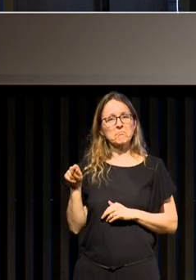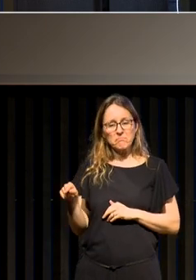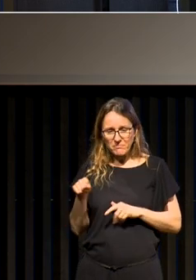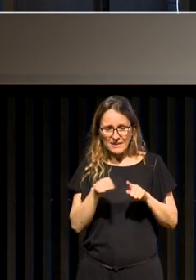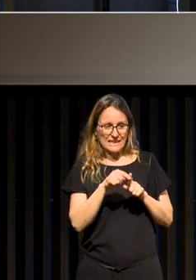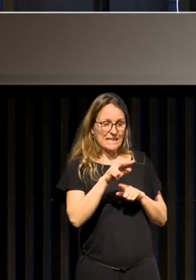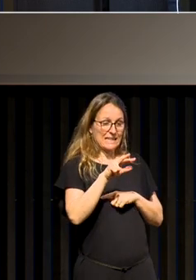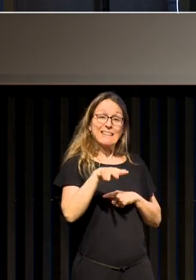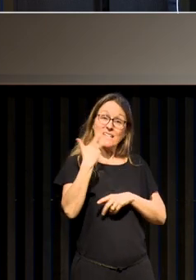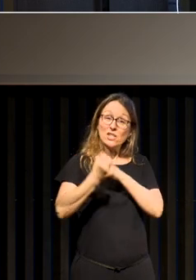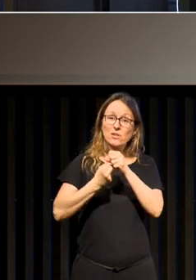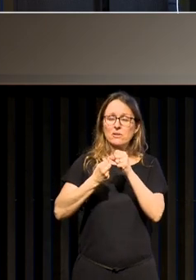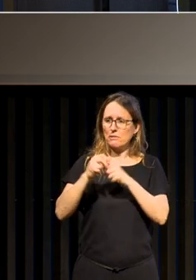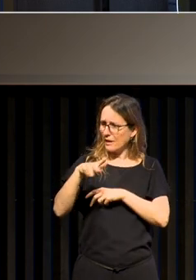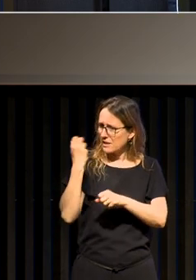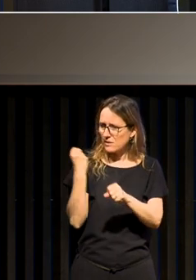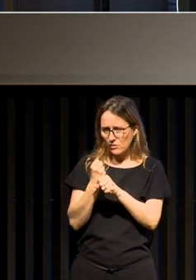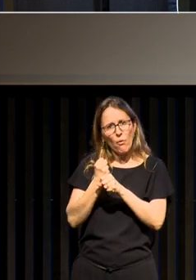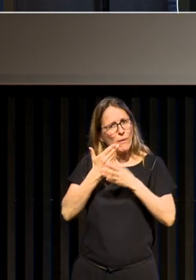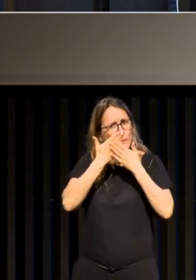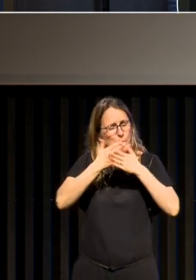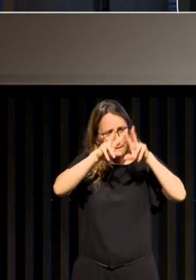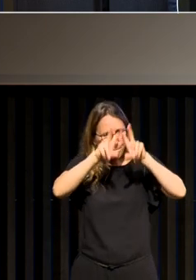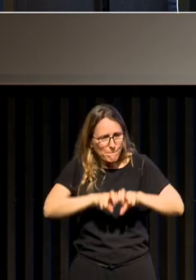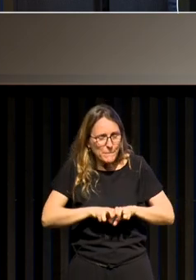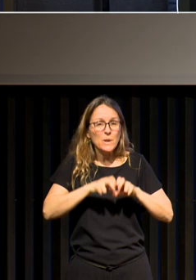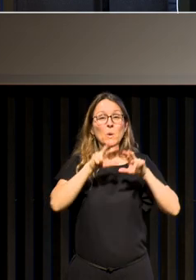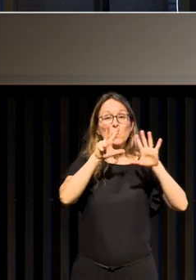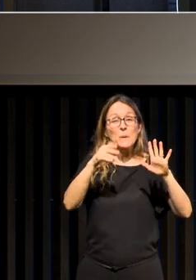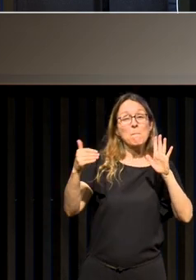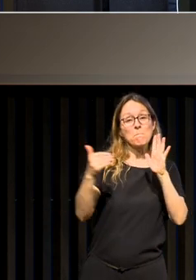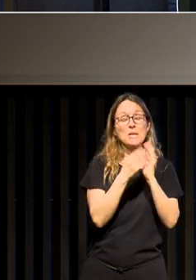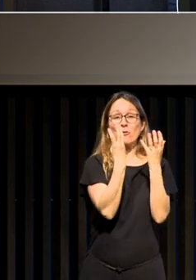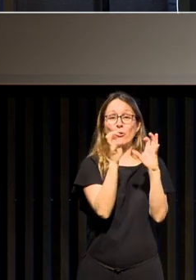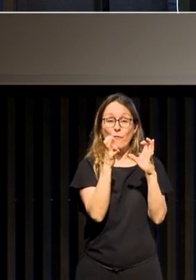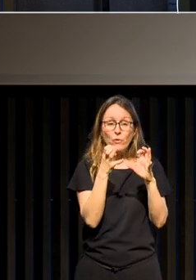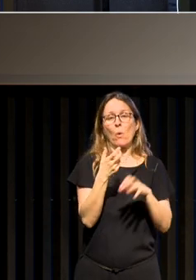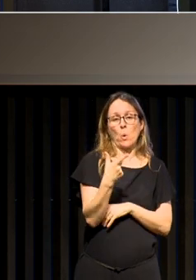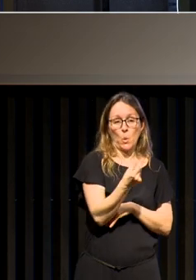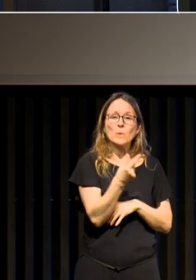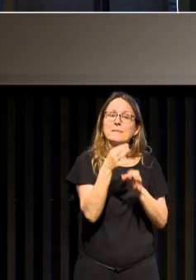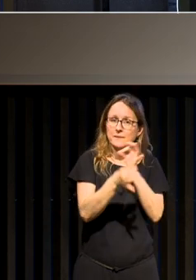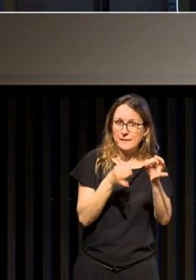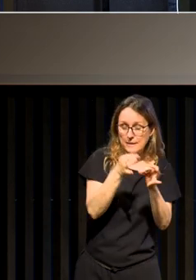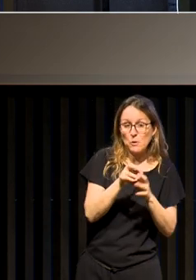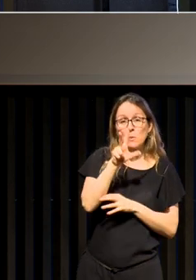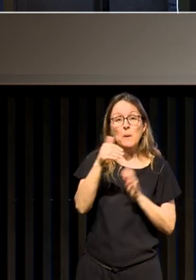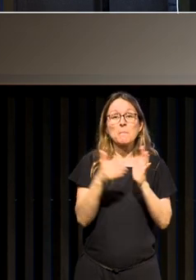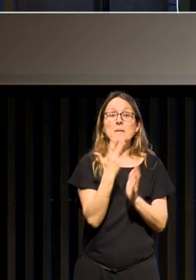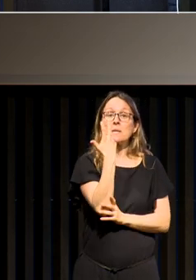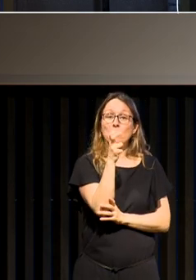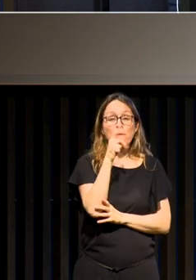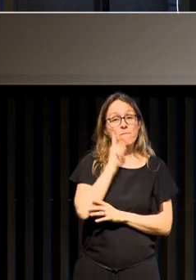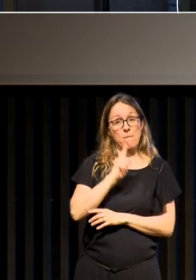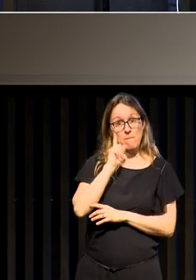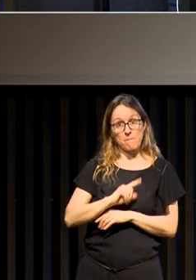de 13 ans, une étude rétrospective de 13 ans, 8900 couples, cycles, 3300 femmes,